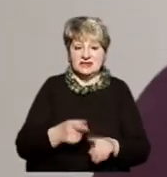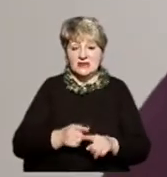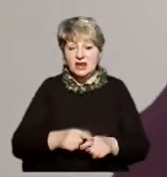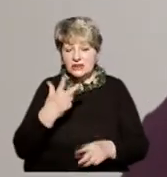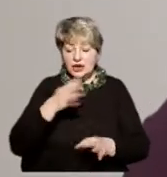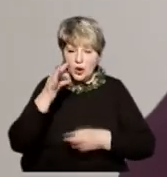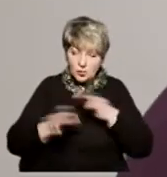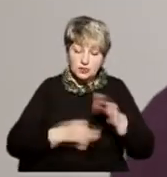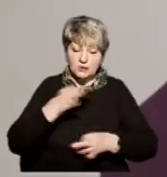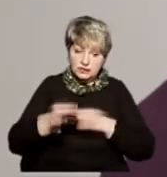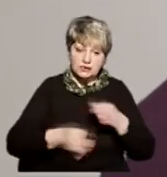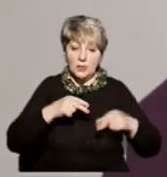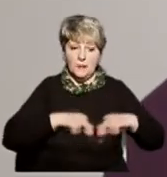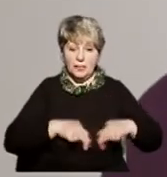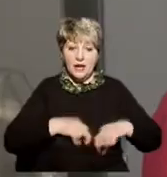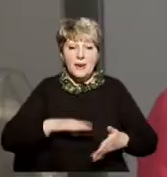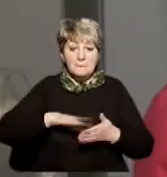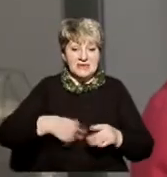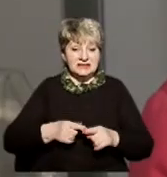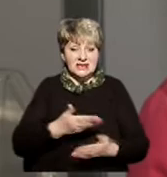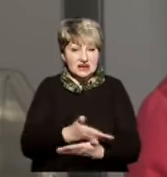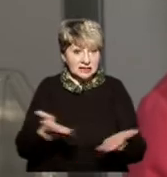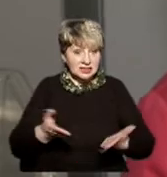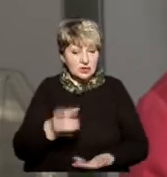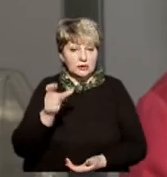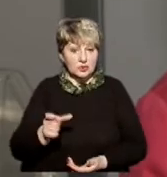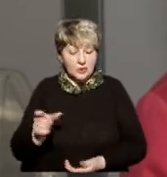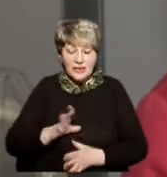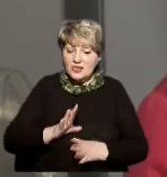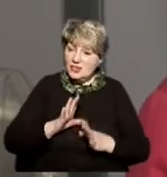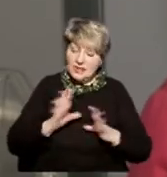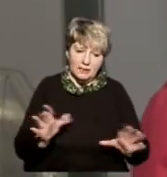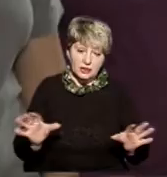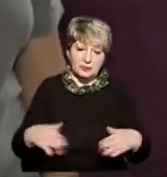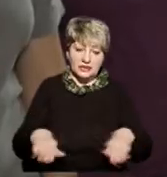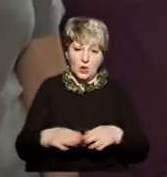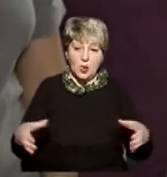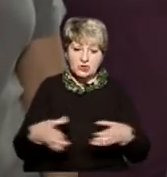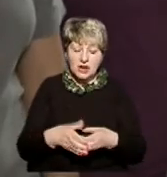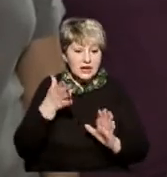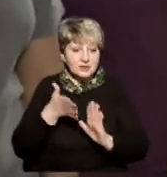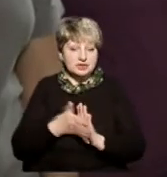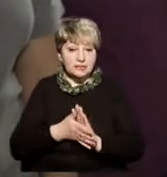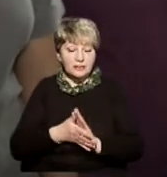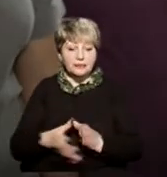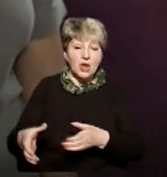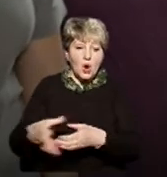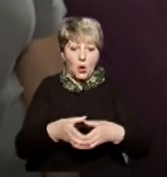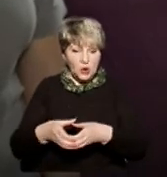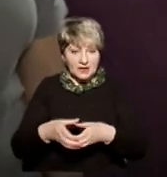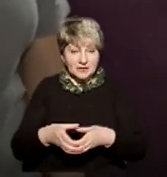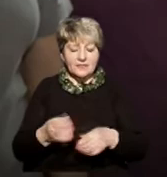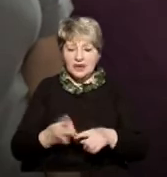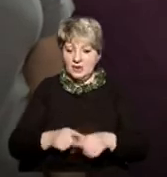них 3 доби вже на ногах. Без цих фахівчинь не було б такої згуртованості, говорить Наталя Лакуста. Розумієте, тому що колектив – це